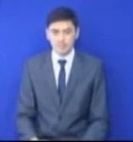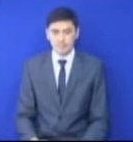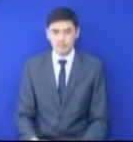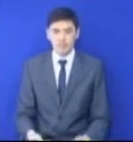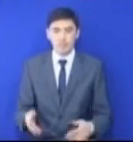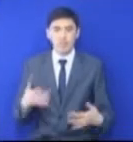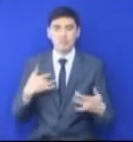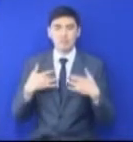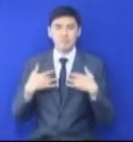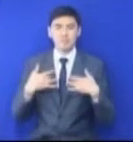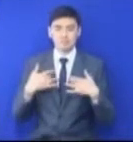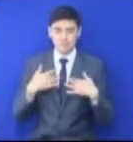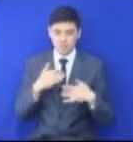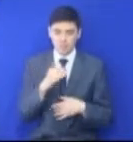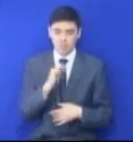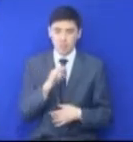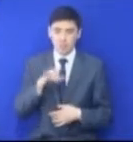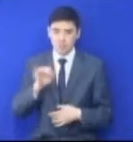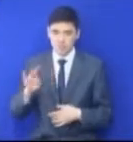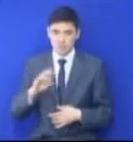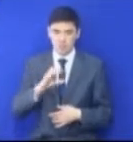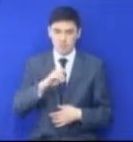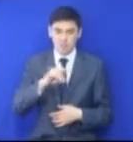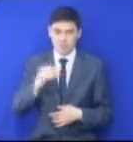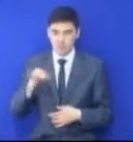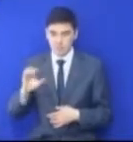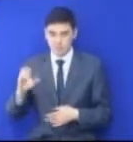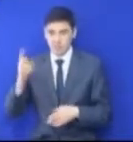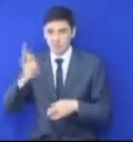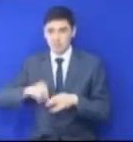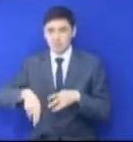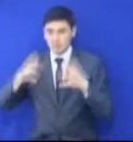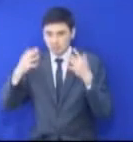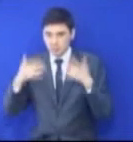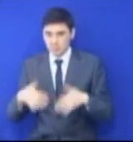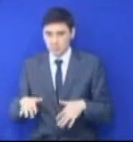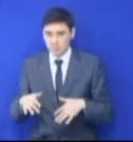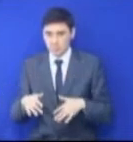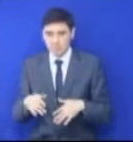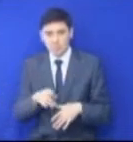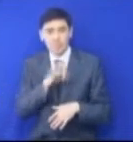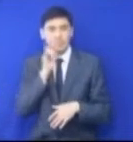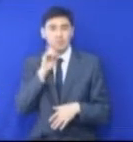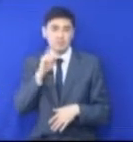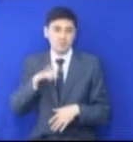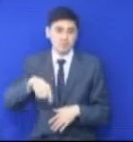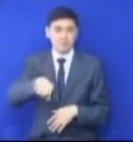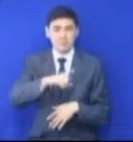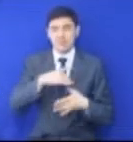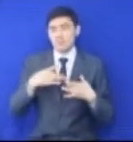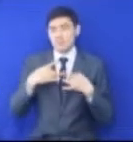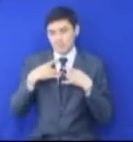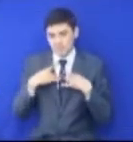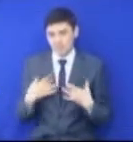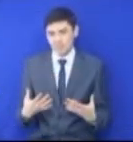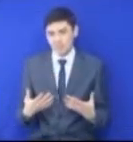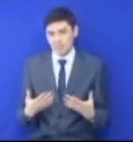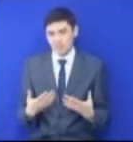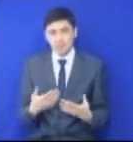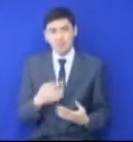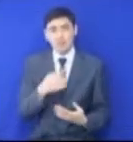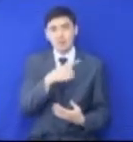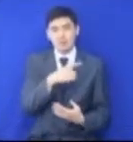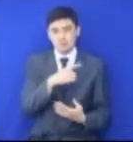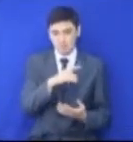Завершился форум Open Space. Это мероприятие действительно стало духовно обогащающим молодежью праздником. Поэтому мы хотим выразить огромную